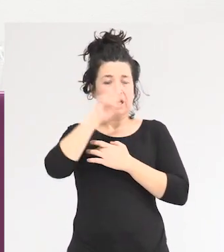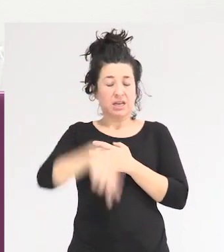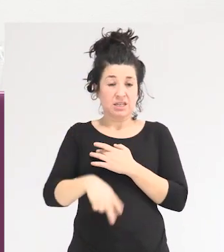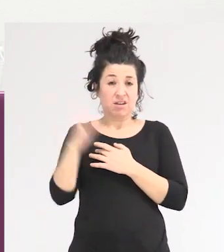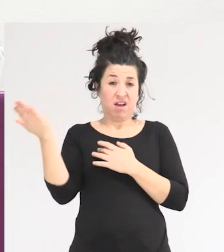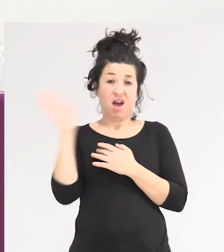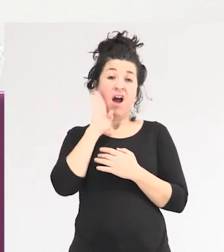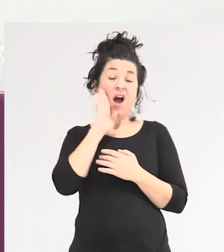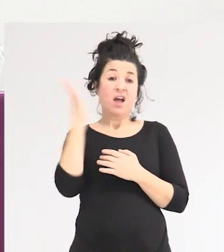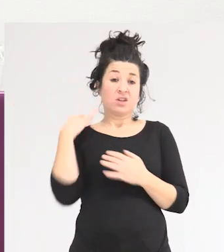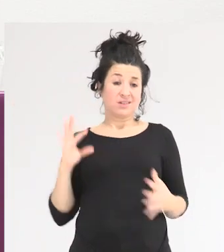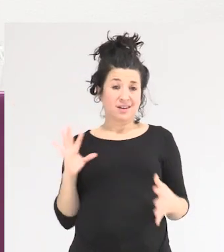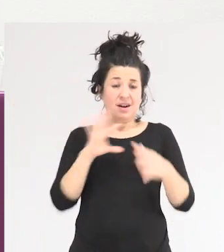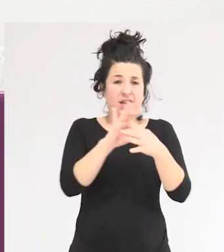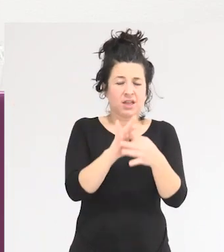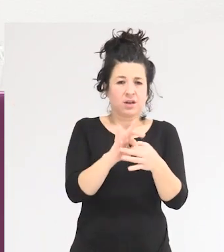ama Virginiaren